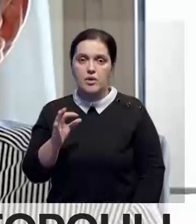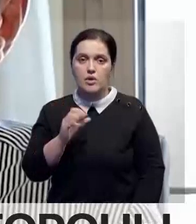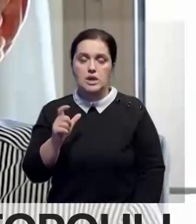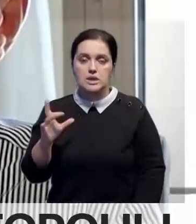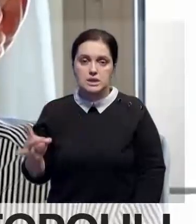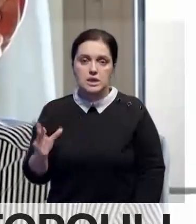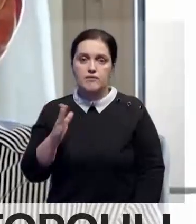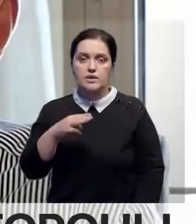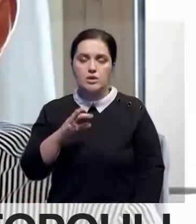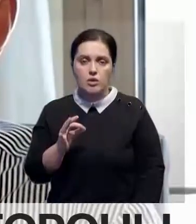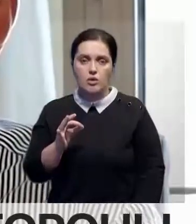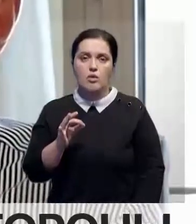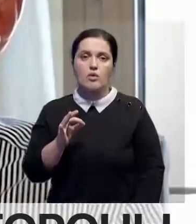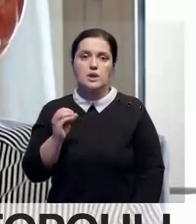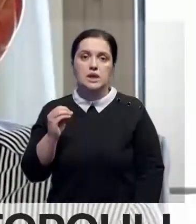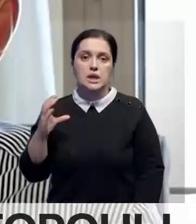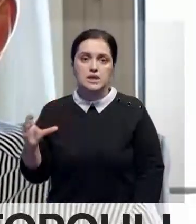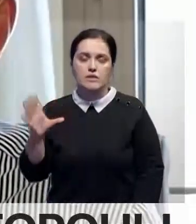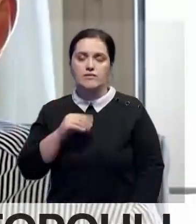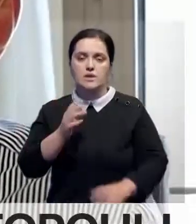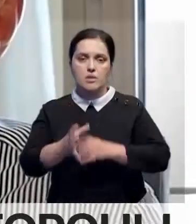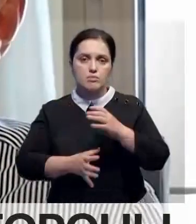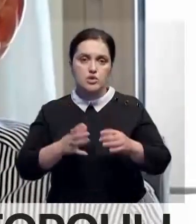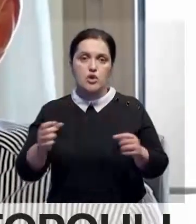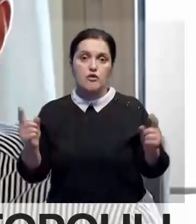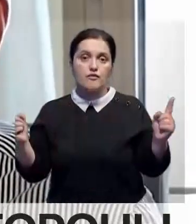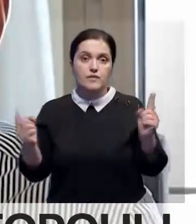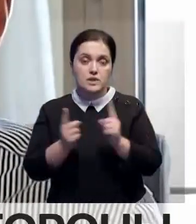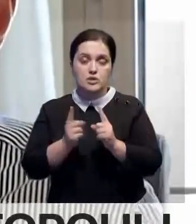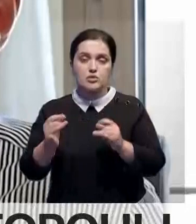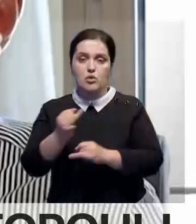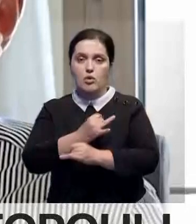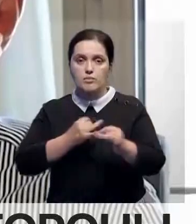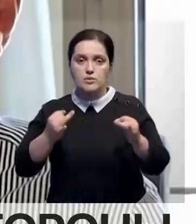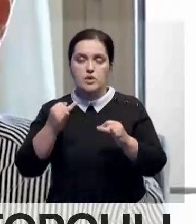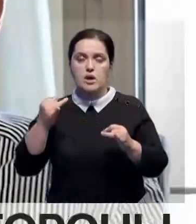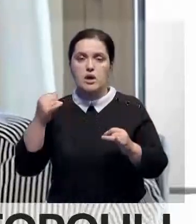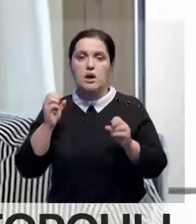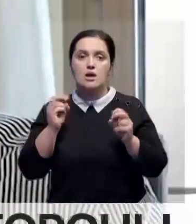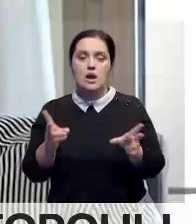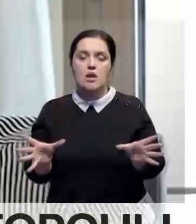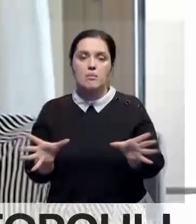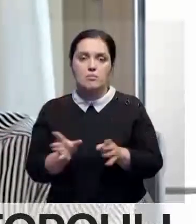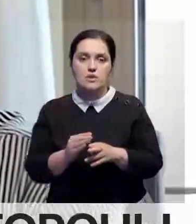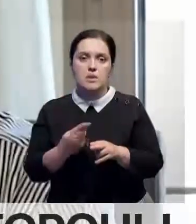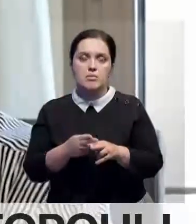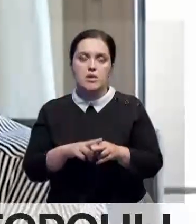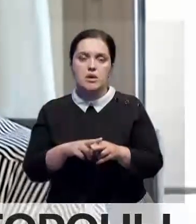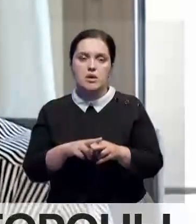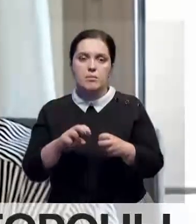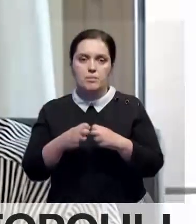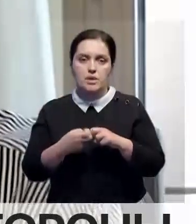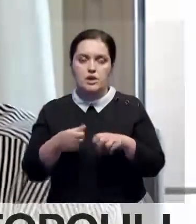ООН ВТО ЕС все большие международные институты встречаются чтобы обсудить с лидерами стран как вместе преодолевать вызовы вроде